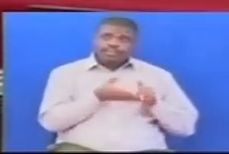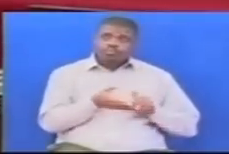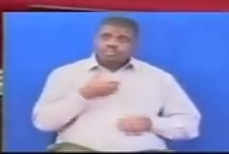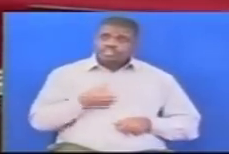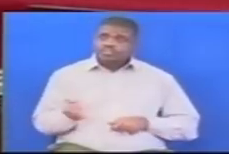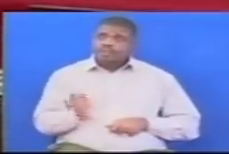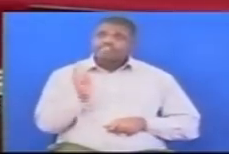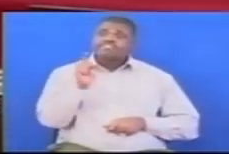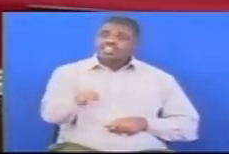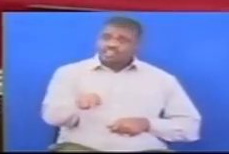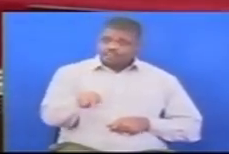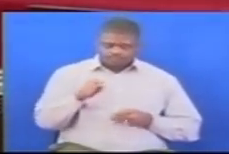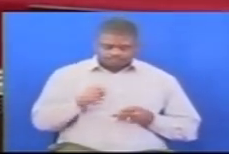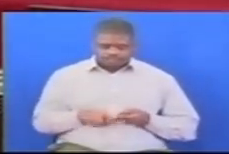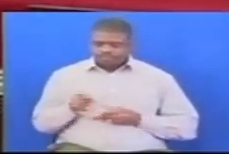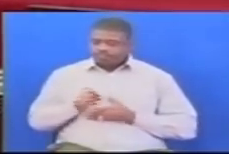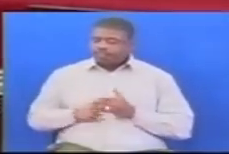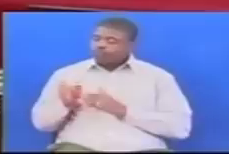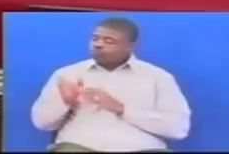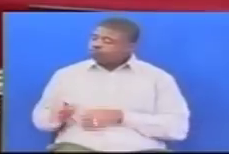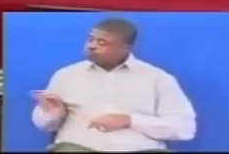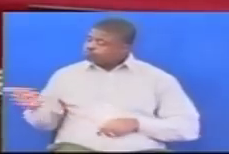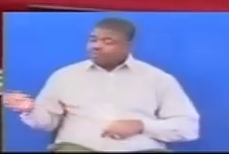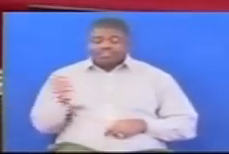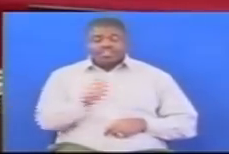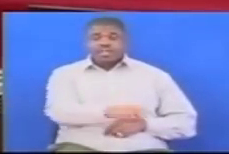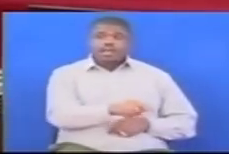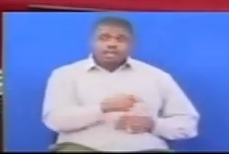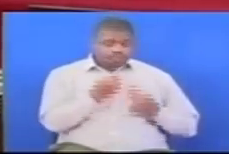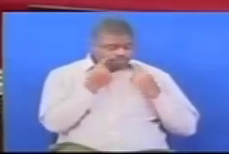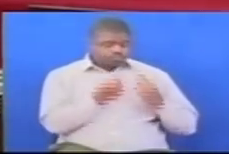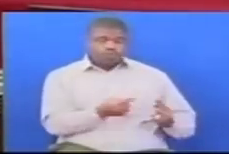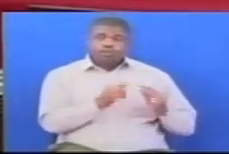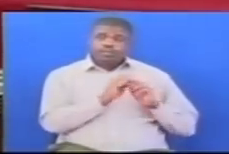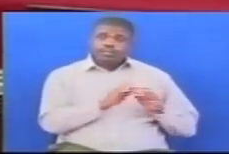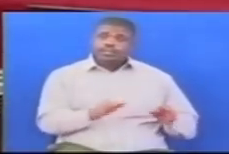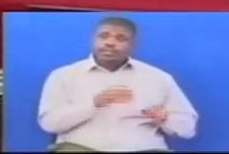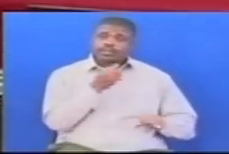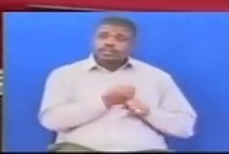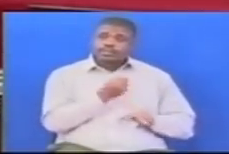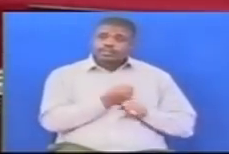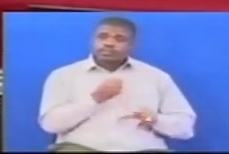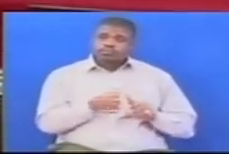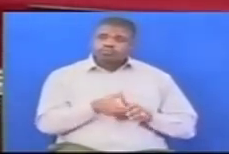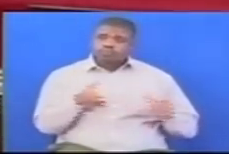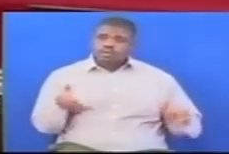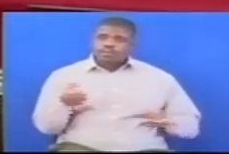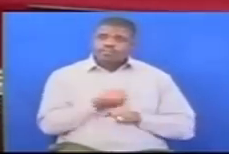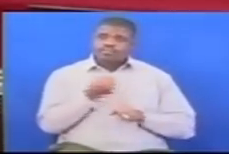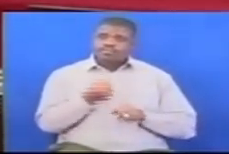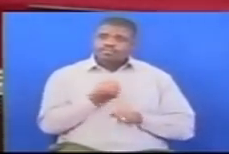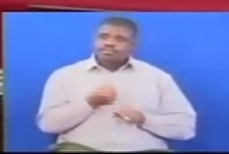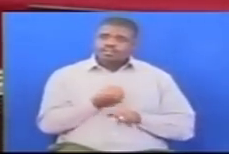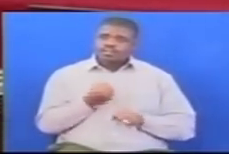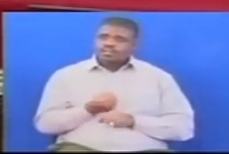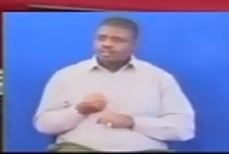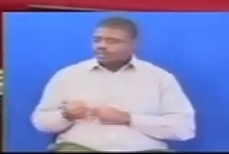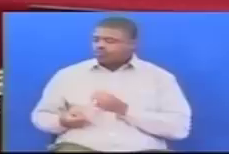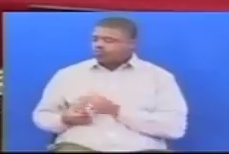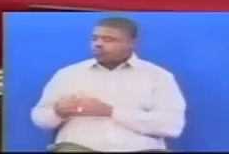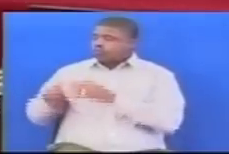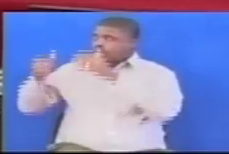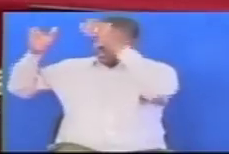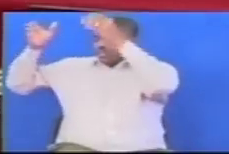umefika, na katibu mkuu umefika, mmeliona na mmeona kazi kubwa ambayo imefanyika kutoa tenki